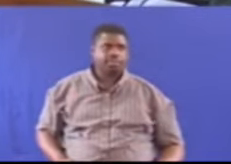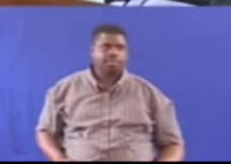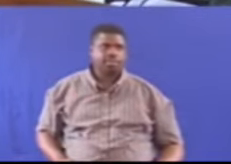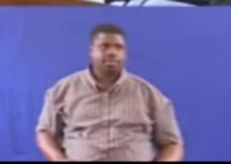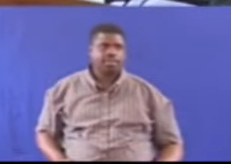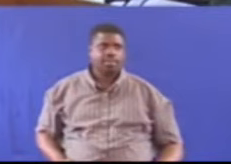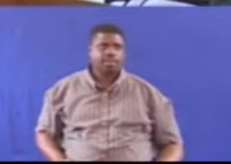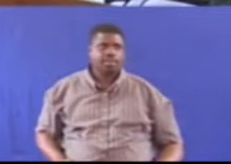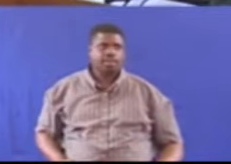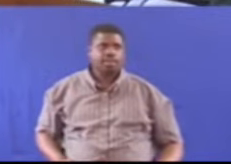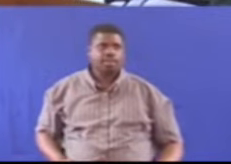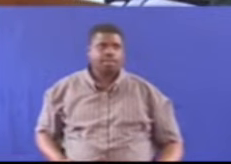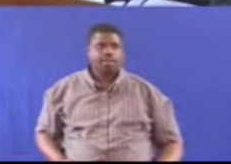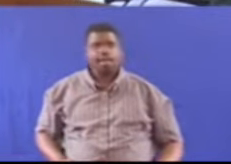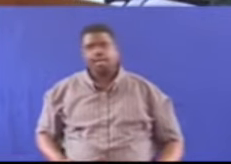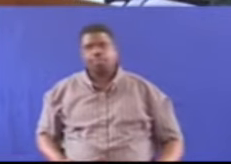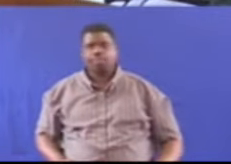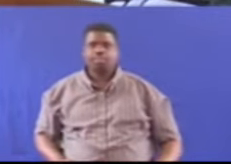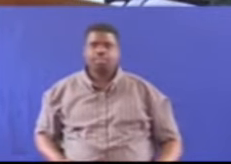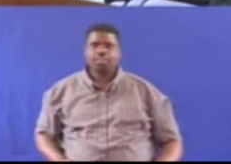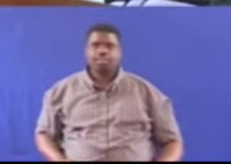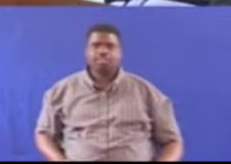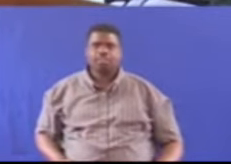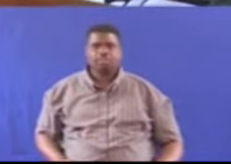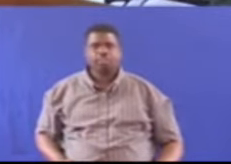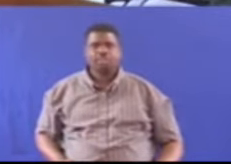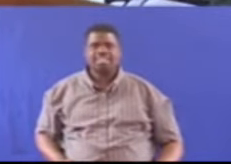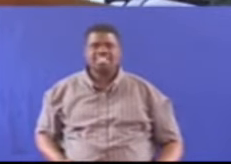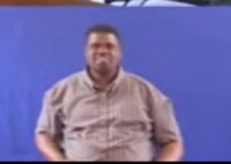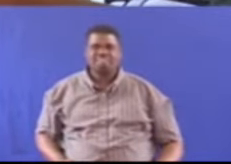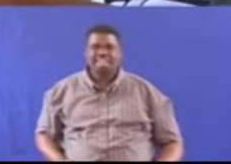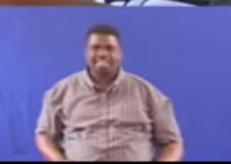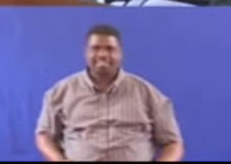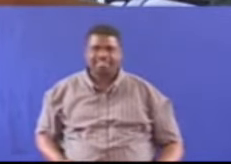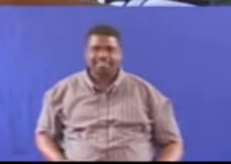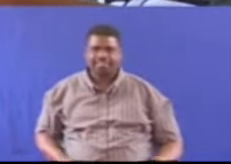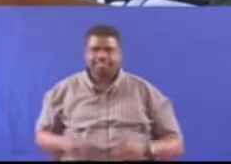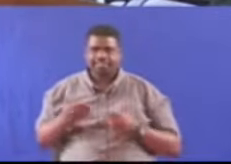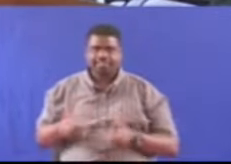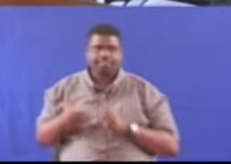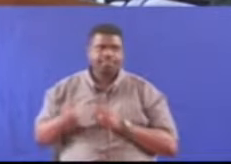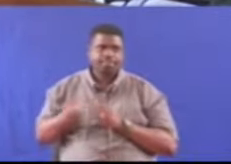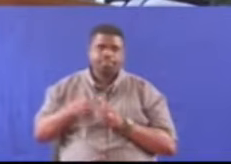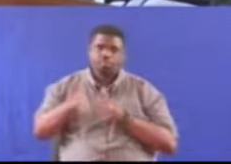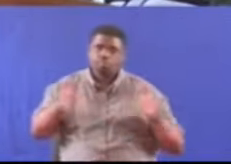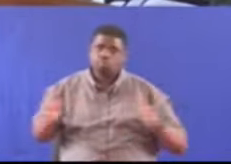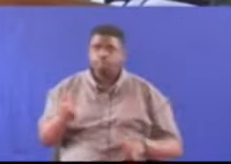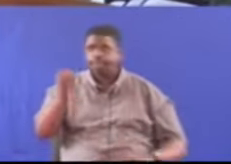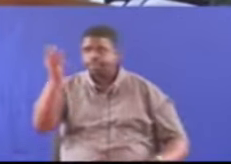kutambua kwamba ushindi ulioupata umechangiwa na mambo makubwa matano.